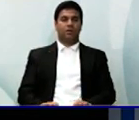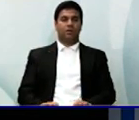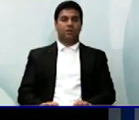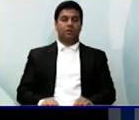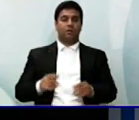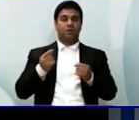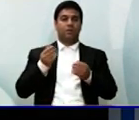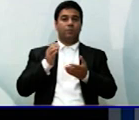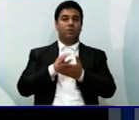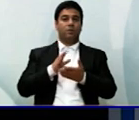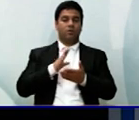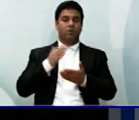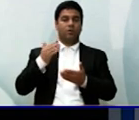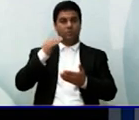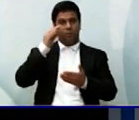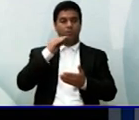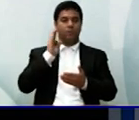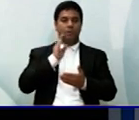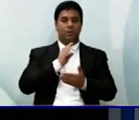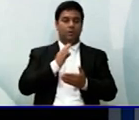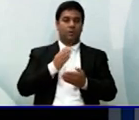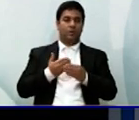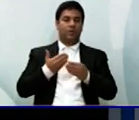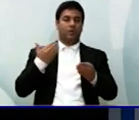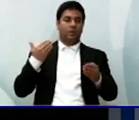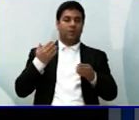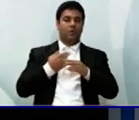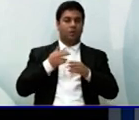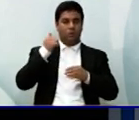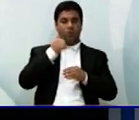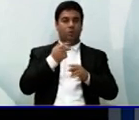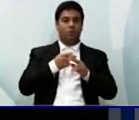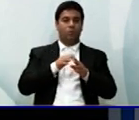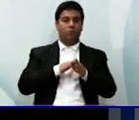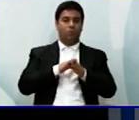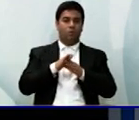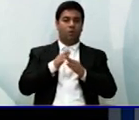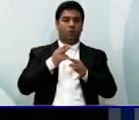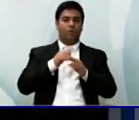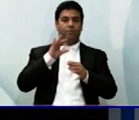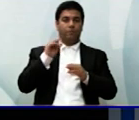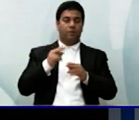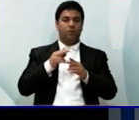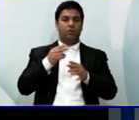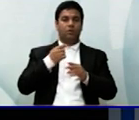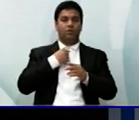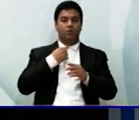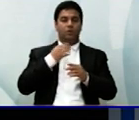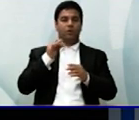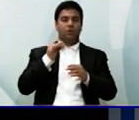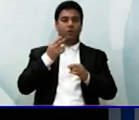где познакомились его родители. Ранние годы, полные экзотических видов и звуков